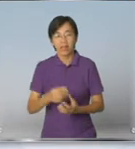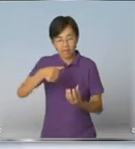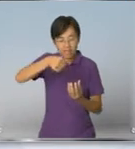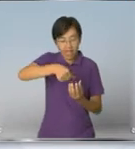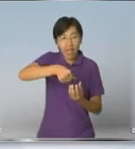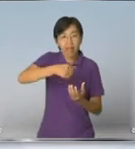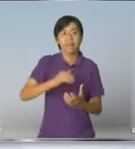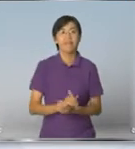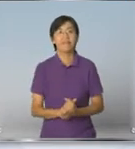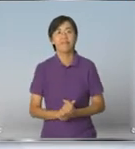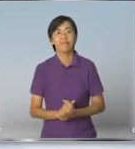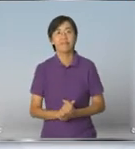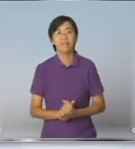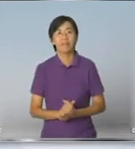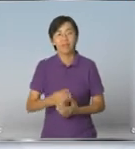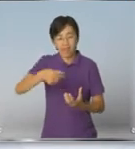จียว